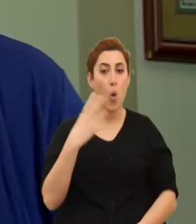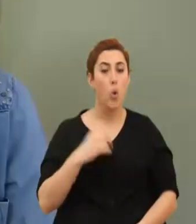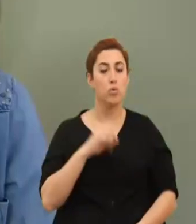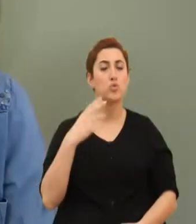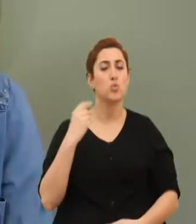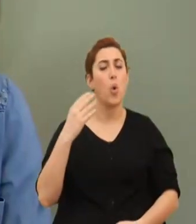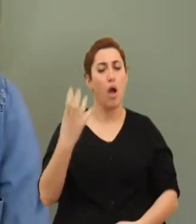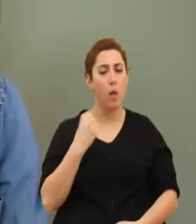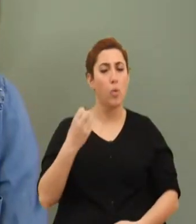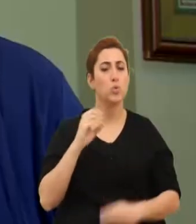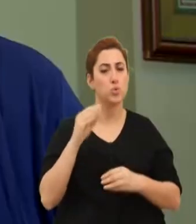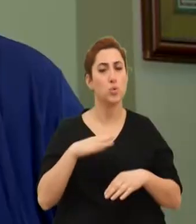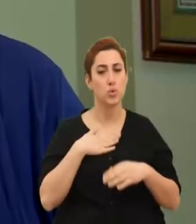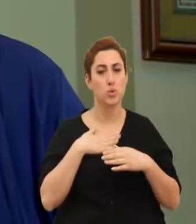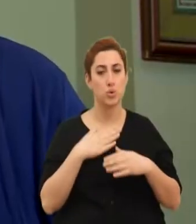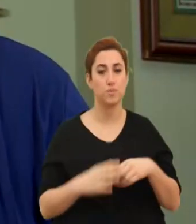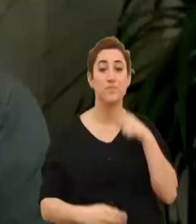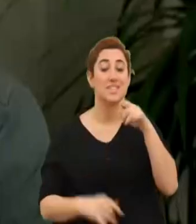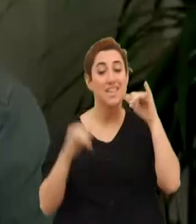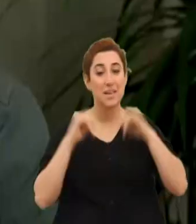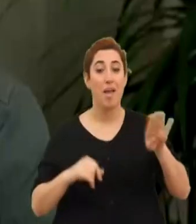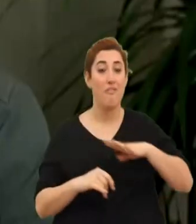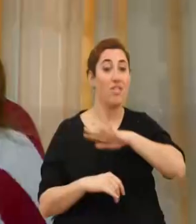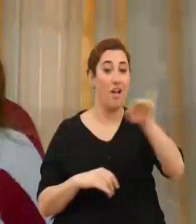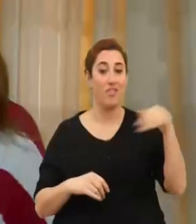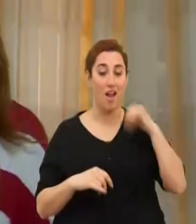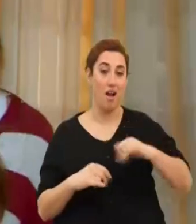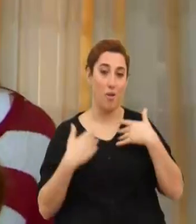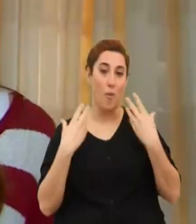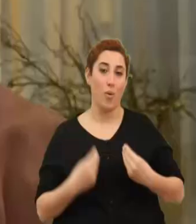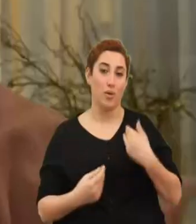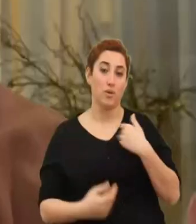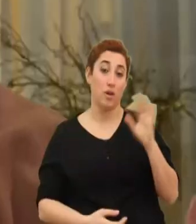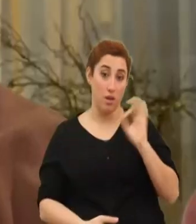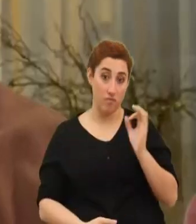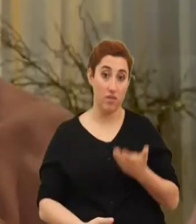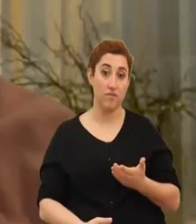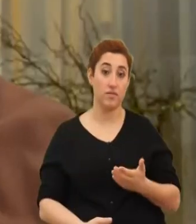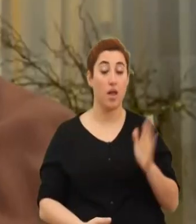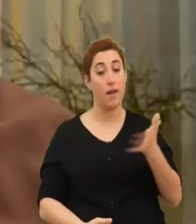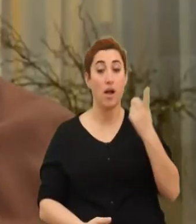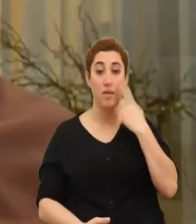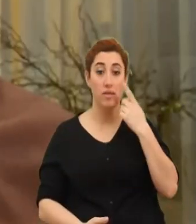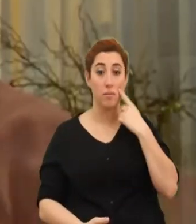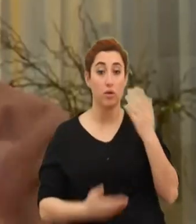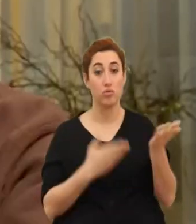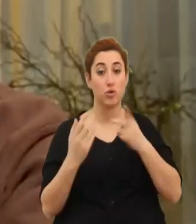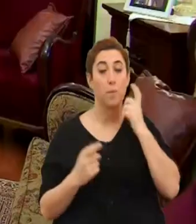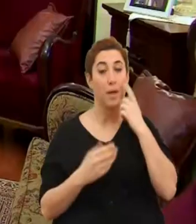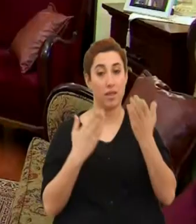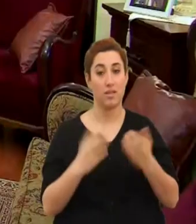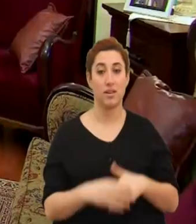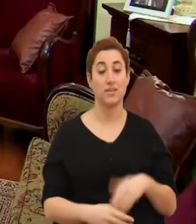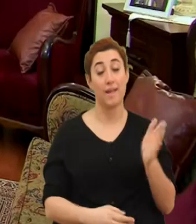şeyi fazlasıyla alıyoruz çocuğum. Sizin gibi evlatlar hak ettik biz. Evet. Hadi bakalım. Buyurun